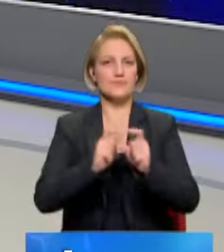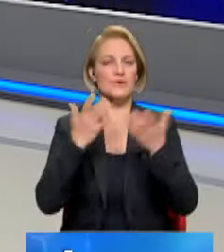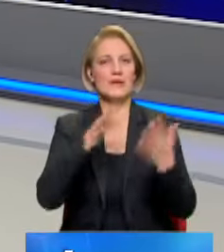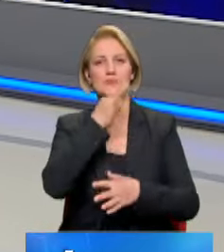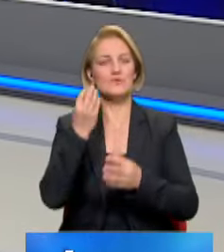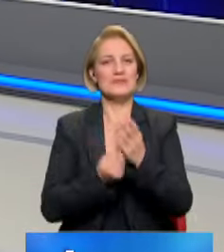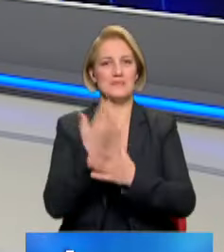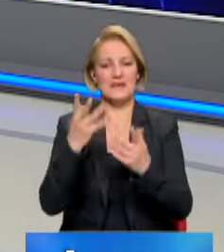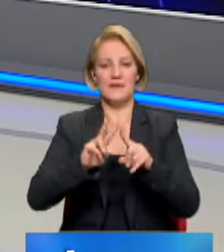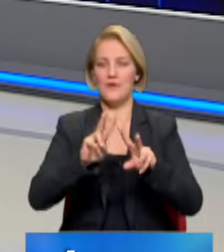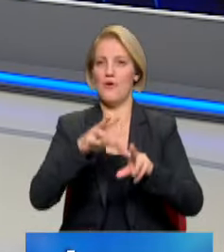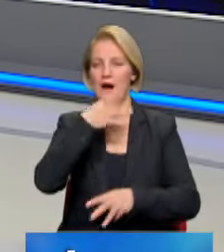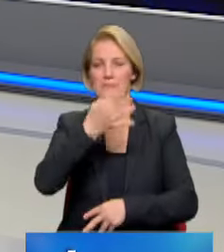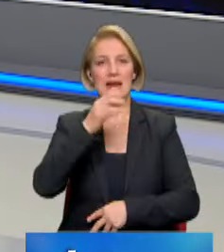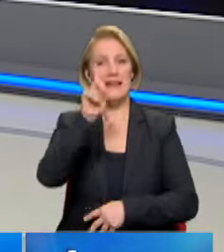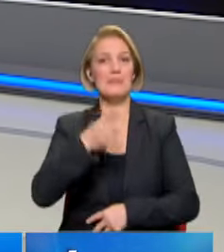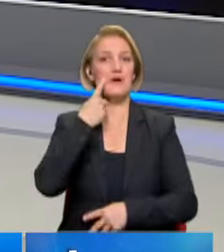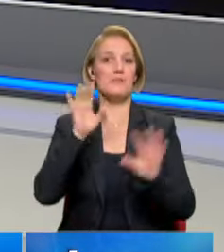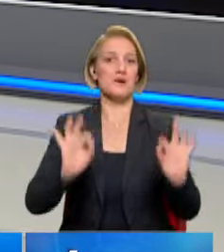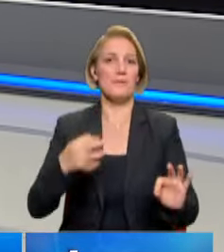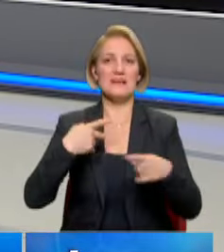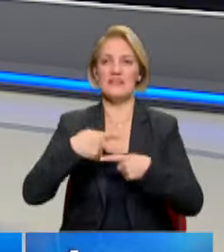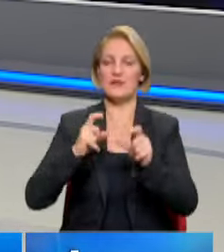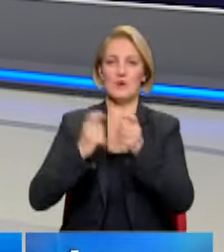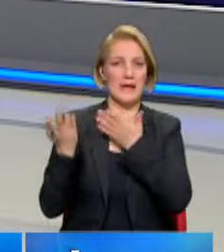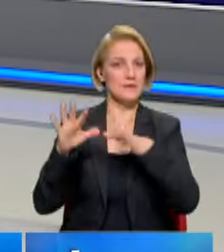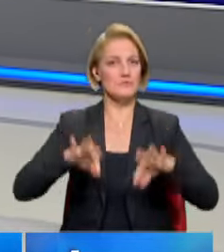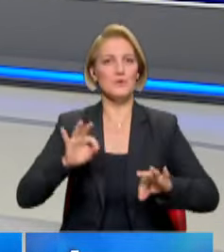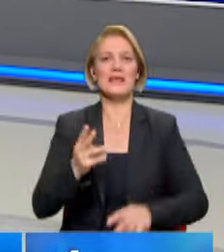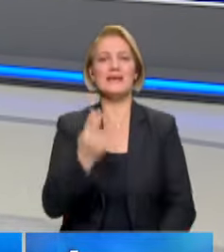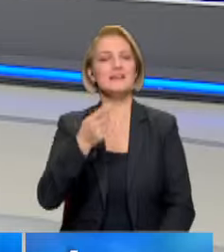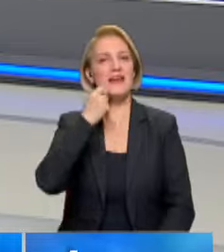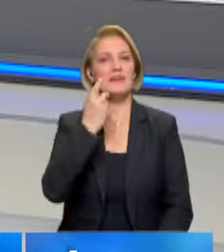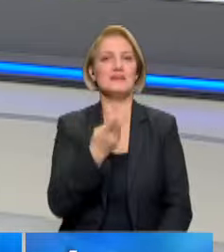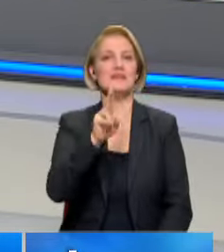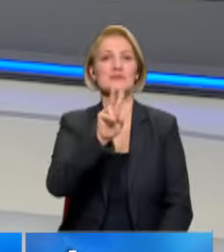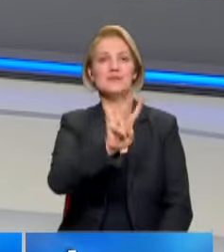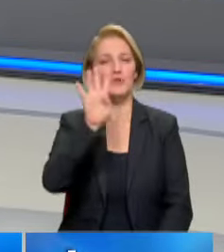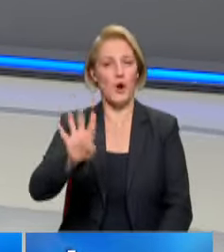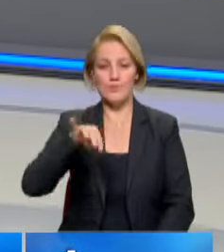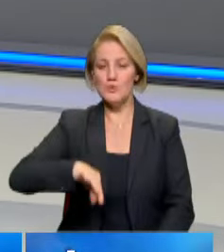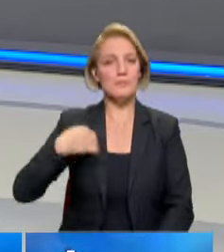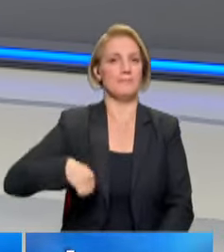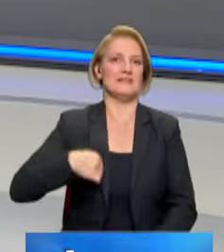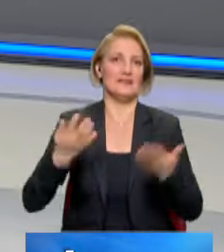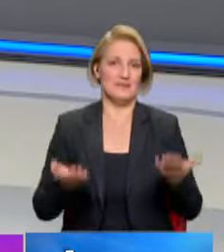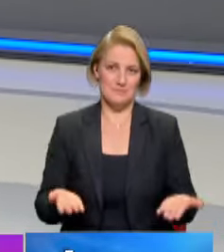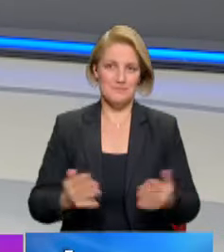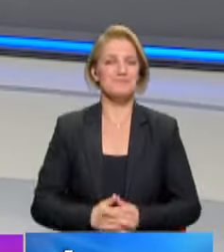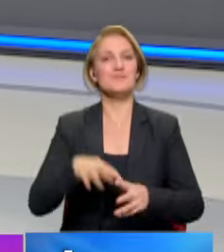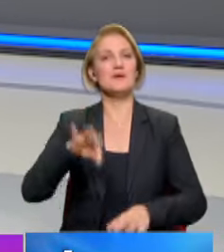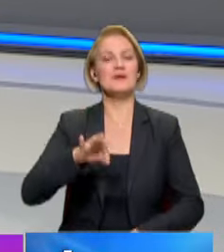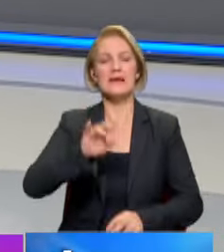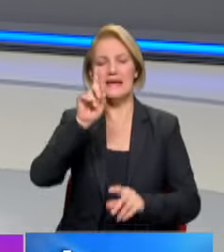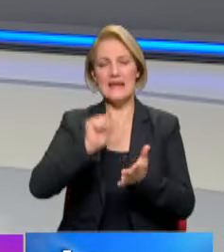Günaydın, mutlu sabahlar. Navda Haber ilk bakışla başlıyor. Ben Zafer Söken. Bugün 7 Ekim 2024, günlerden pazartesi. Günün